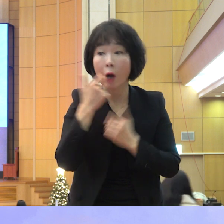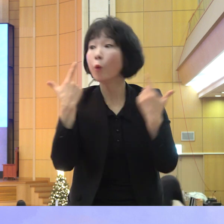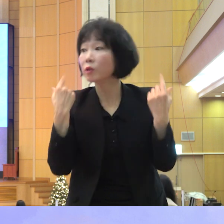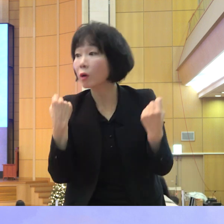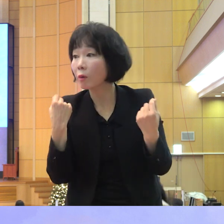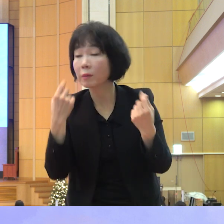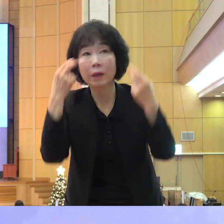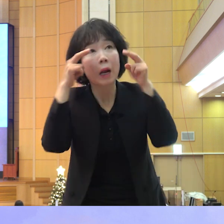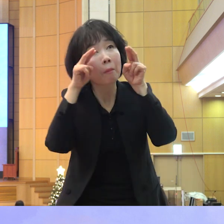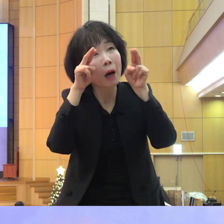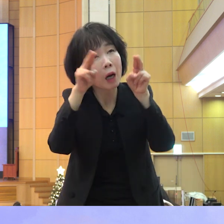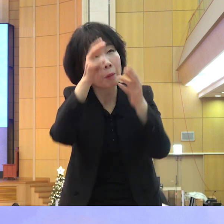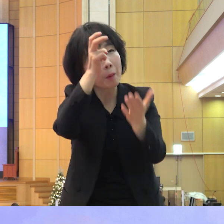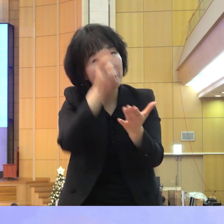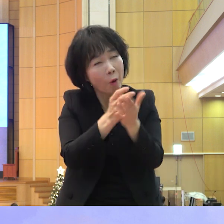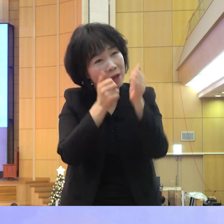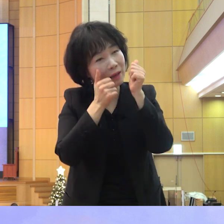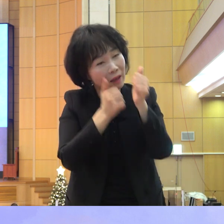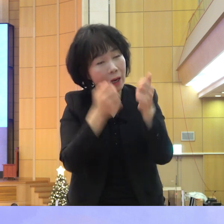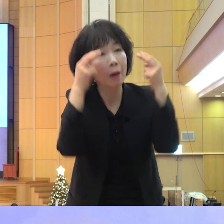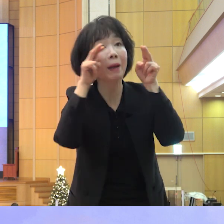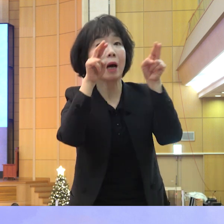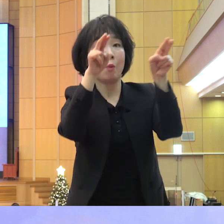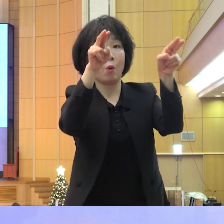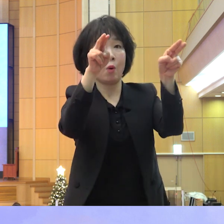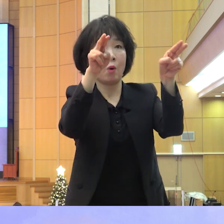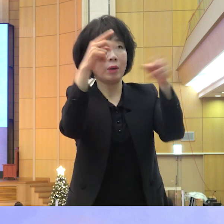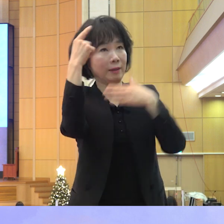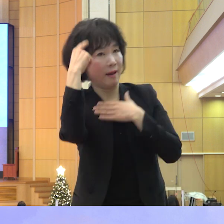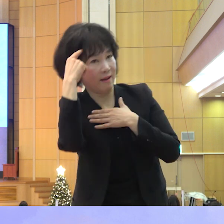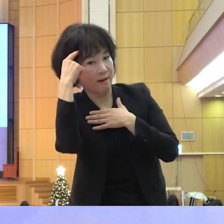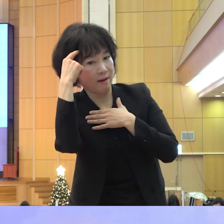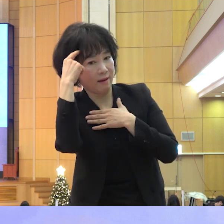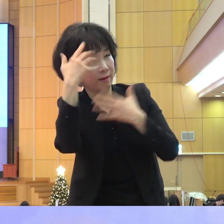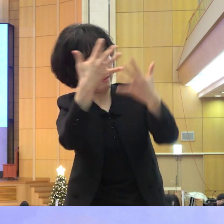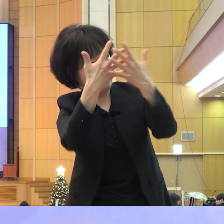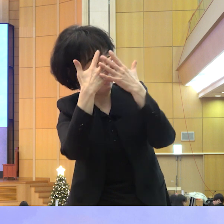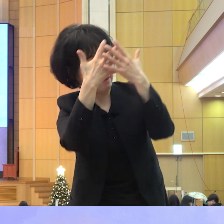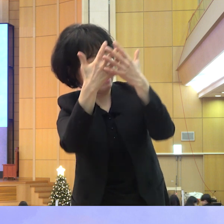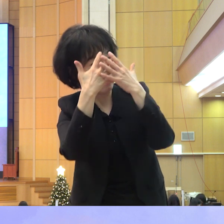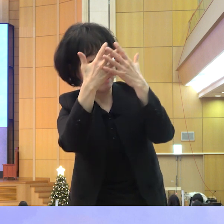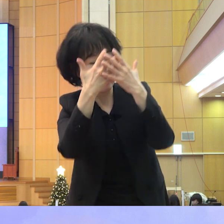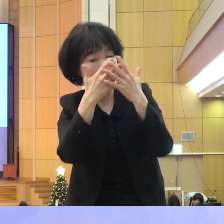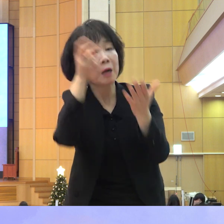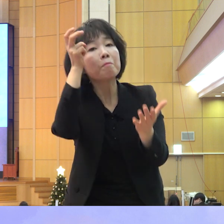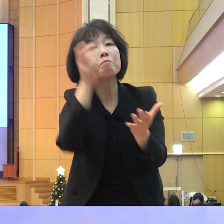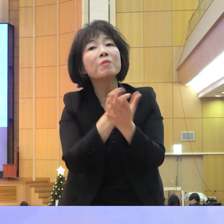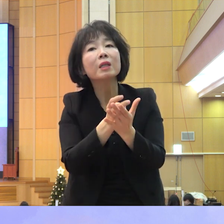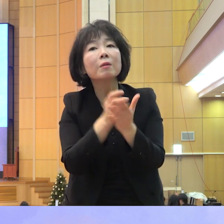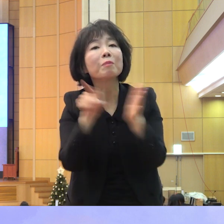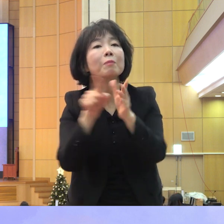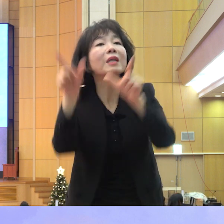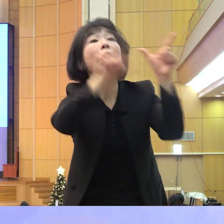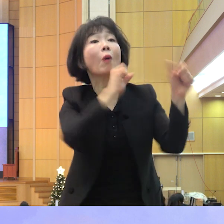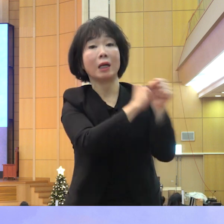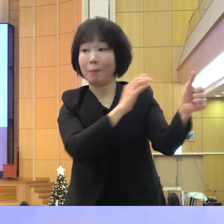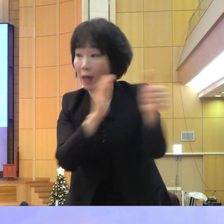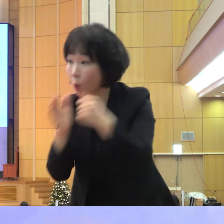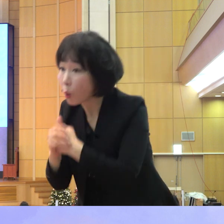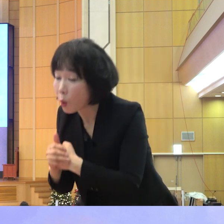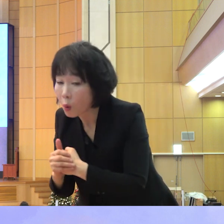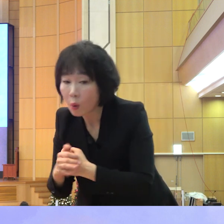야곱같이 바라보는 법칙에 따라서 바라보게 하는 그런 믿음의 삶을 살길